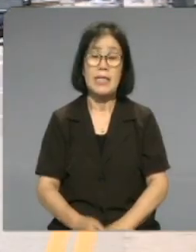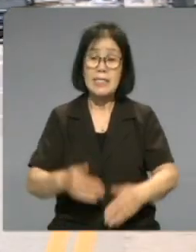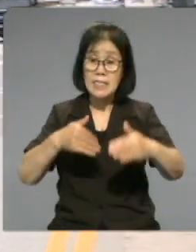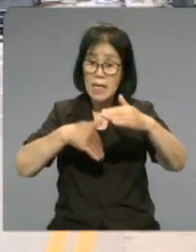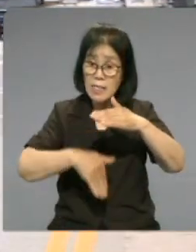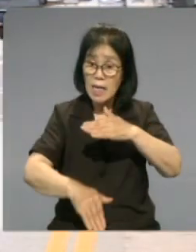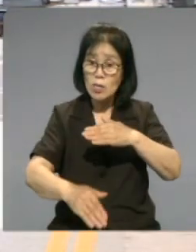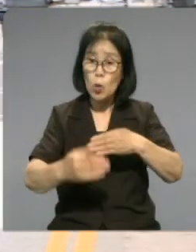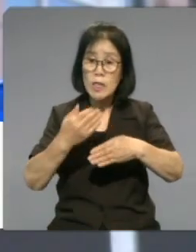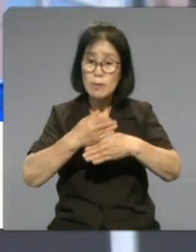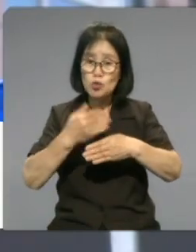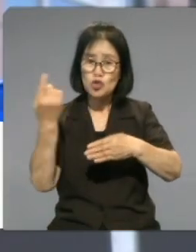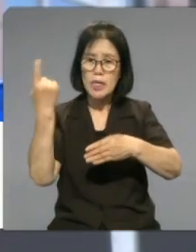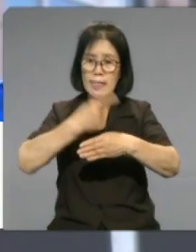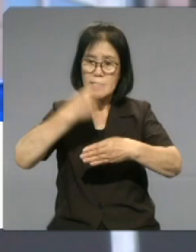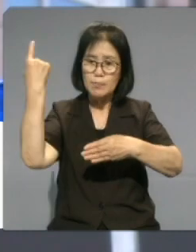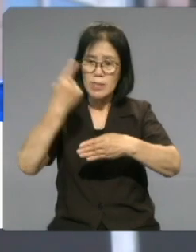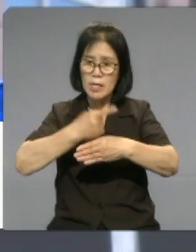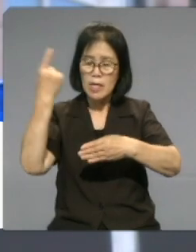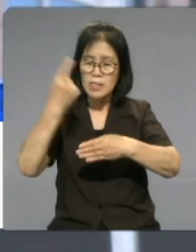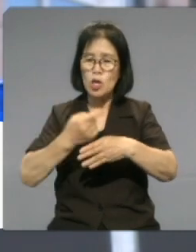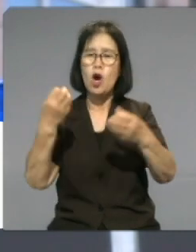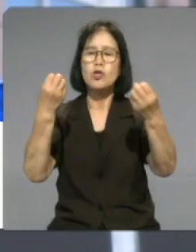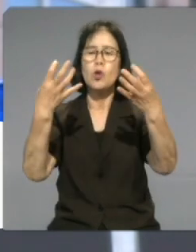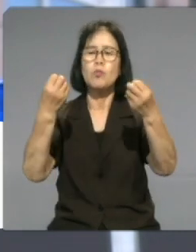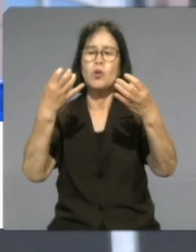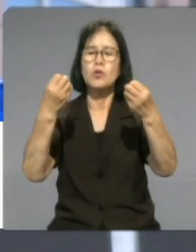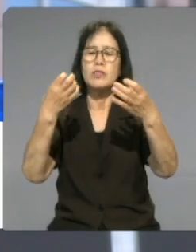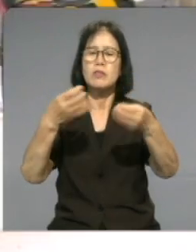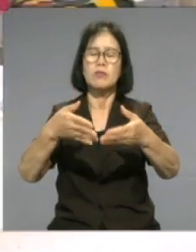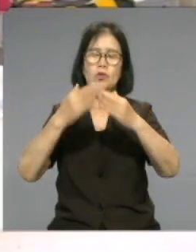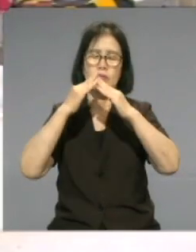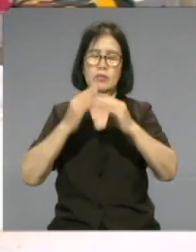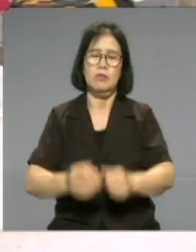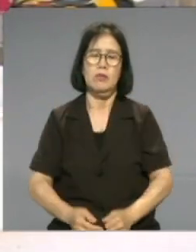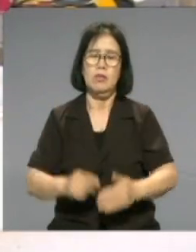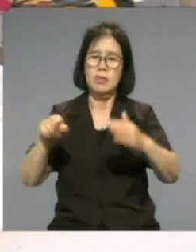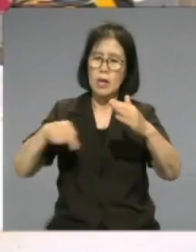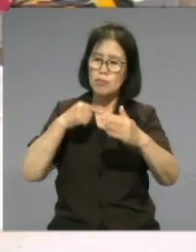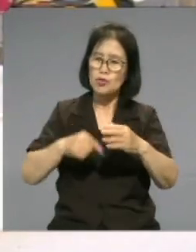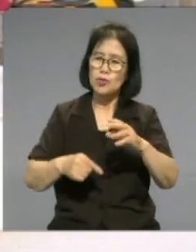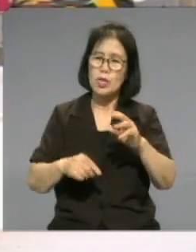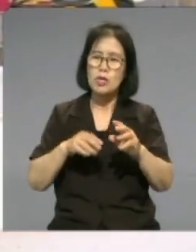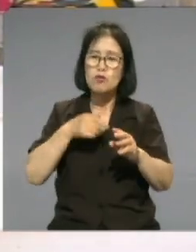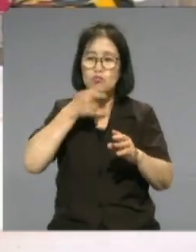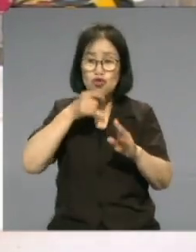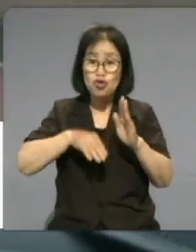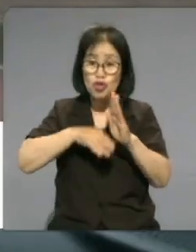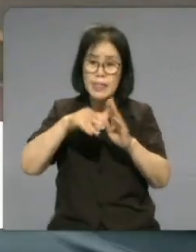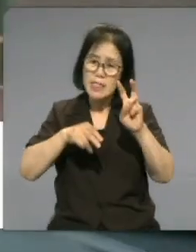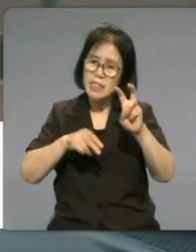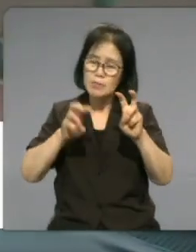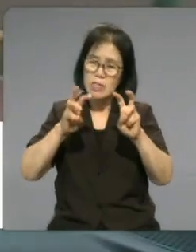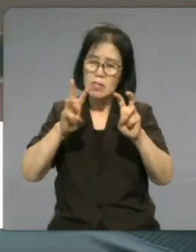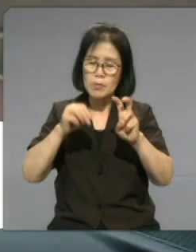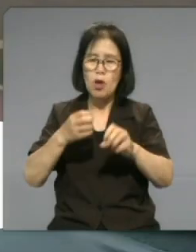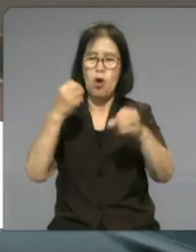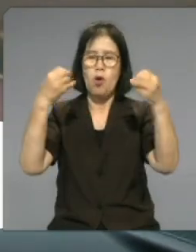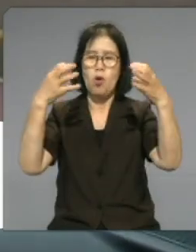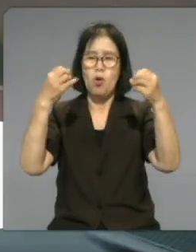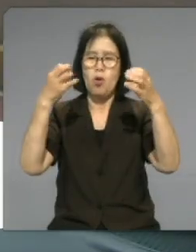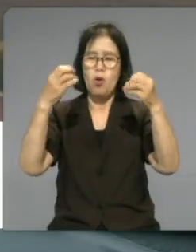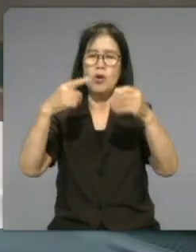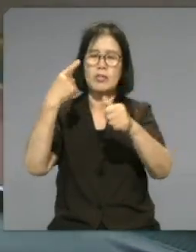지하차도 입구에 진입 차단 시설과 경보등이 설치됐습니다. 내부에 20cm 물이 차면 경고음과 함께